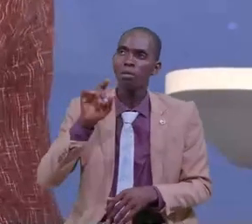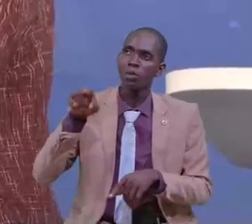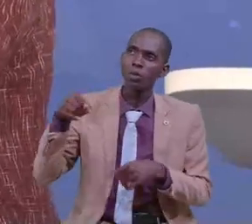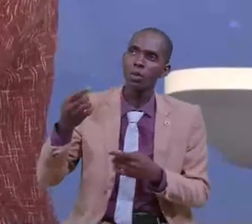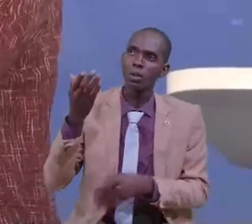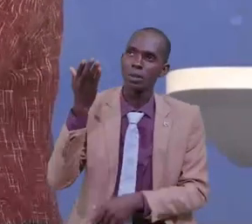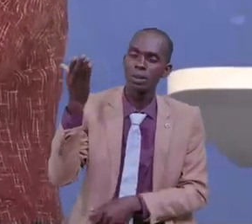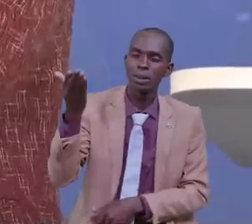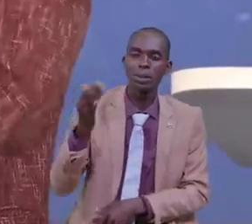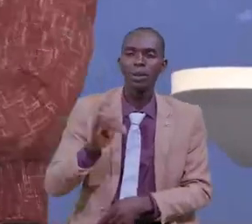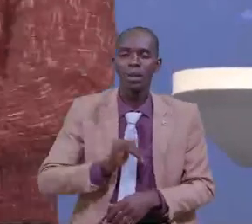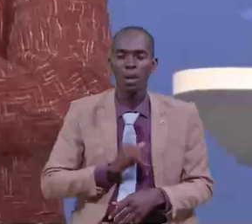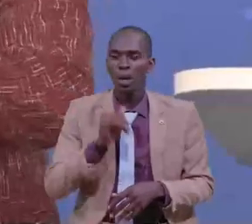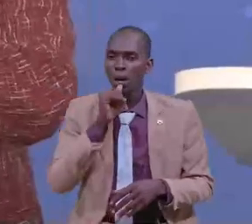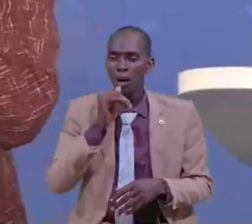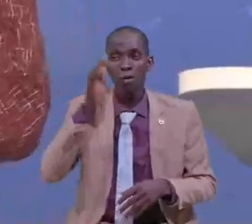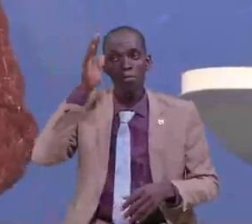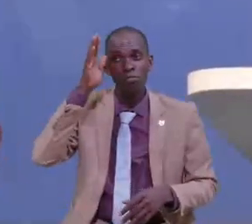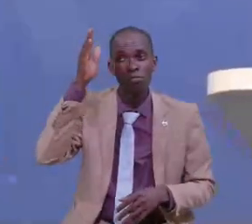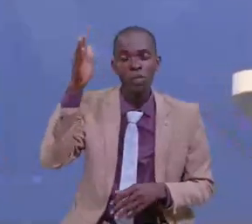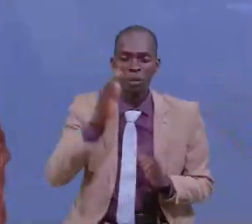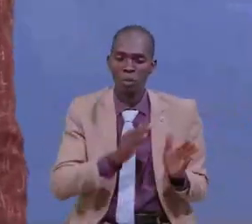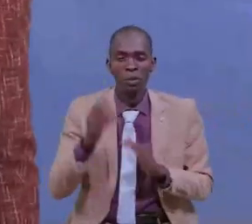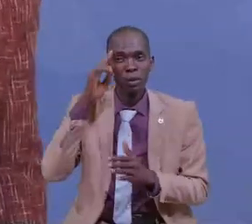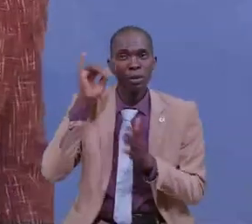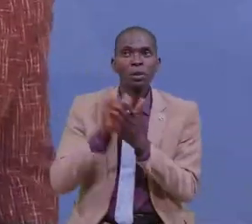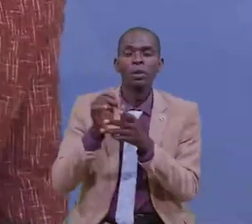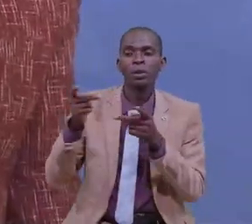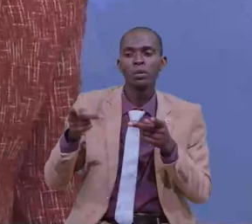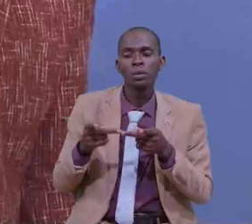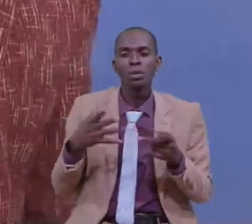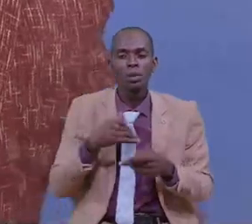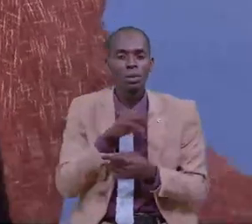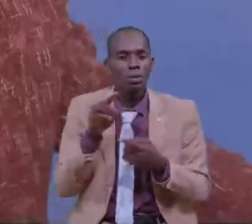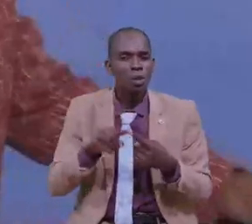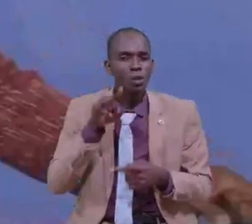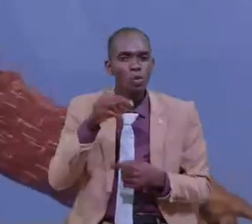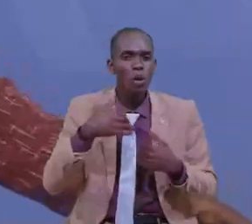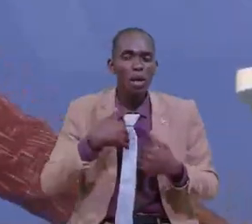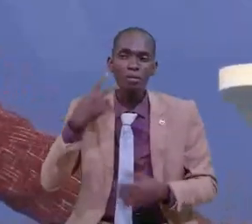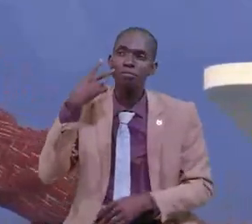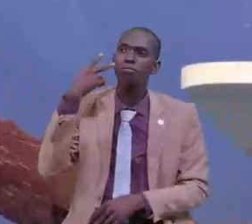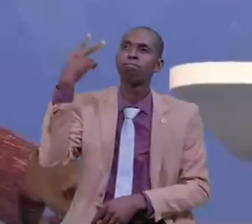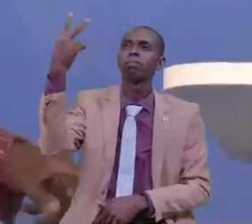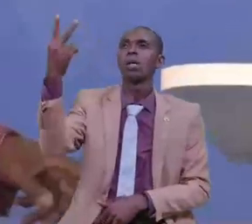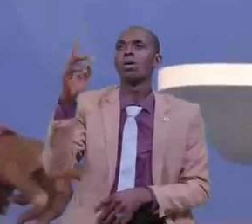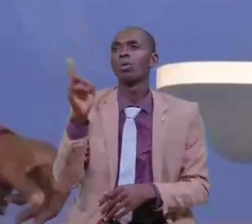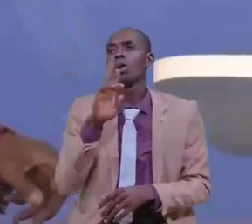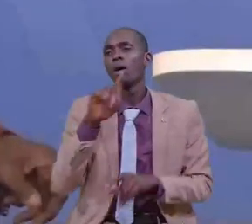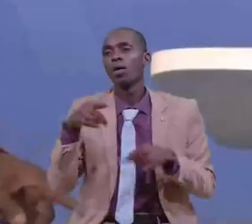Je vais là-bas. Je suis destiné au tel endroit. Et quand tu auras vu là où tu